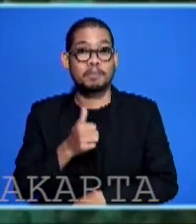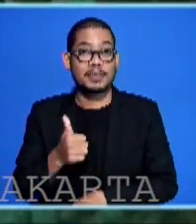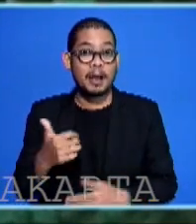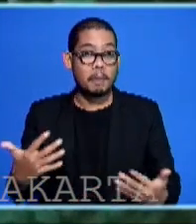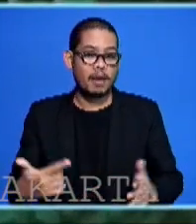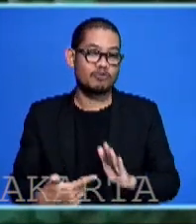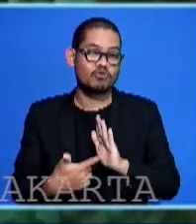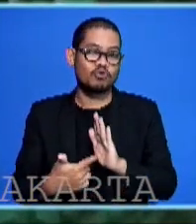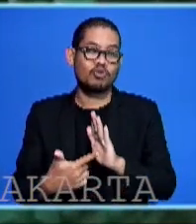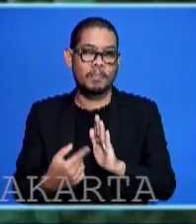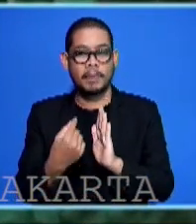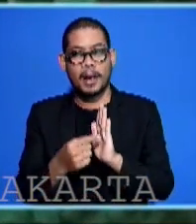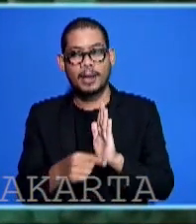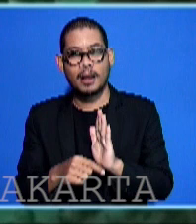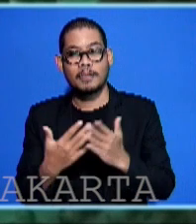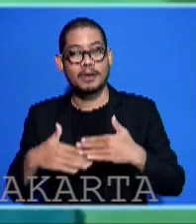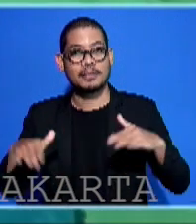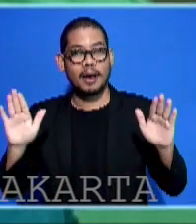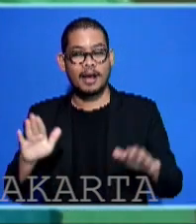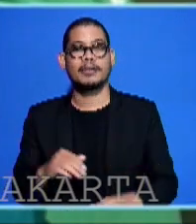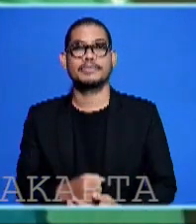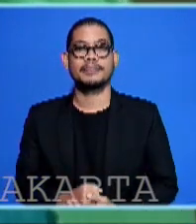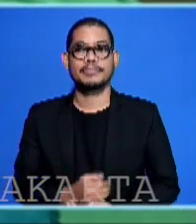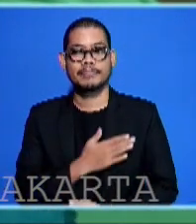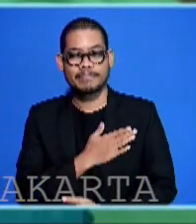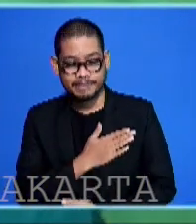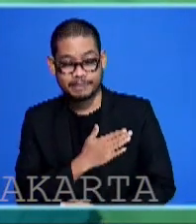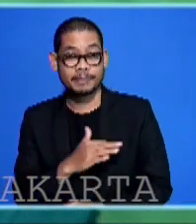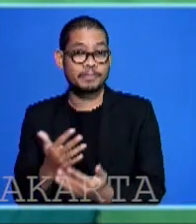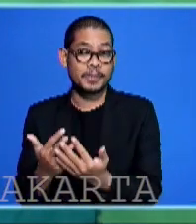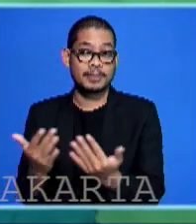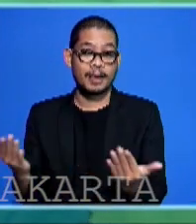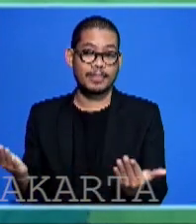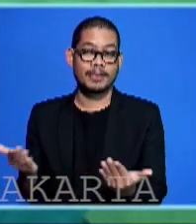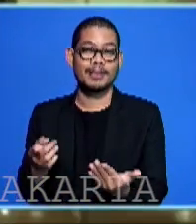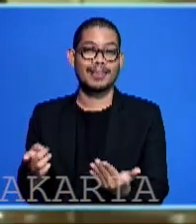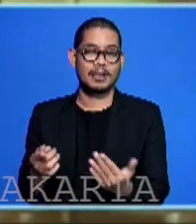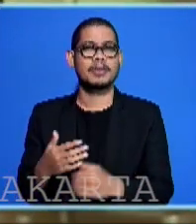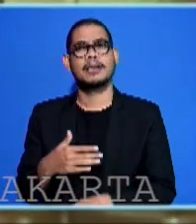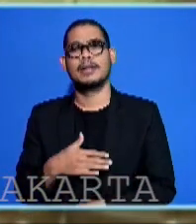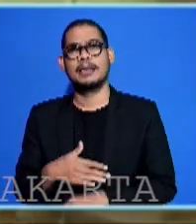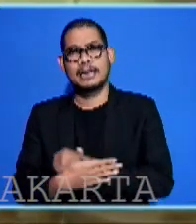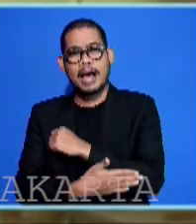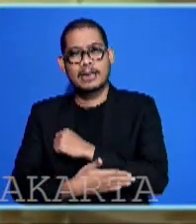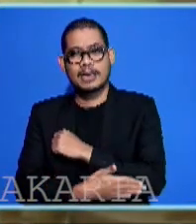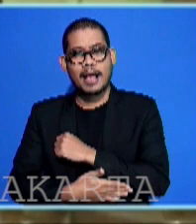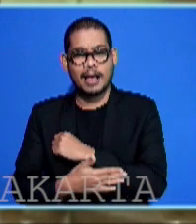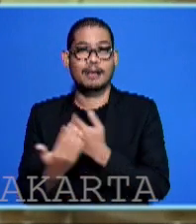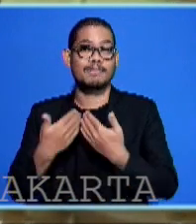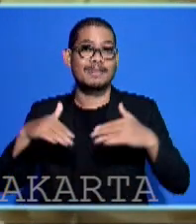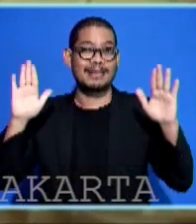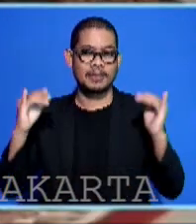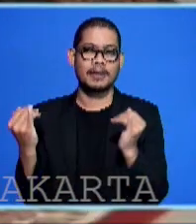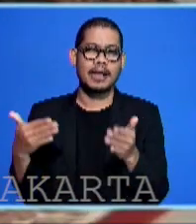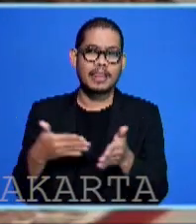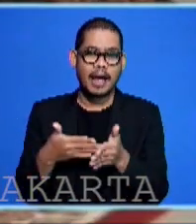nilai-nilai demokrasi yang bermartabat ke akar rumput menurutnya sebagai negara yang diklaim demokratis tantangan yang dihadapi bangsa